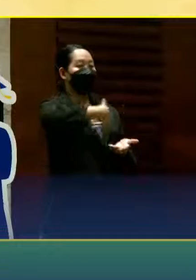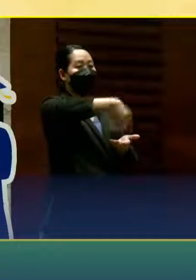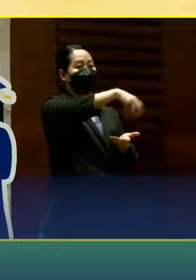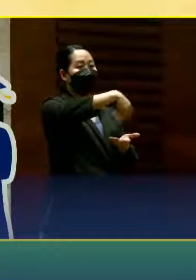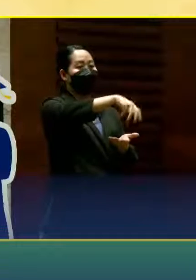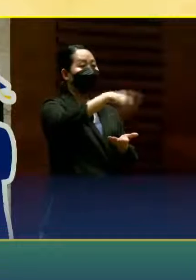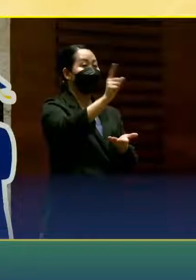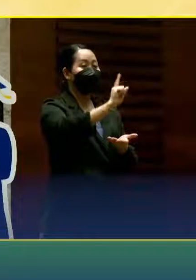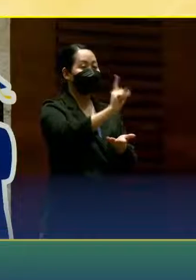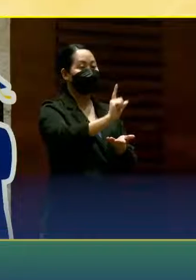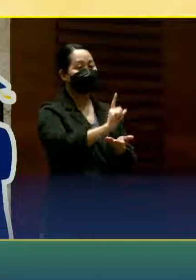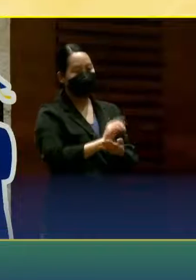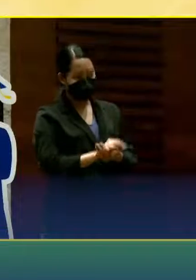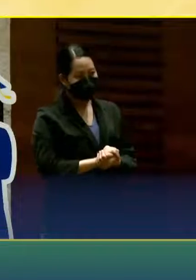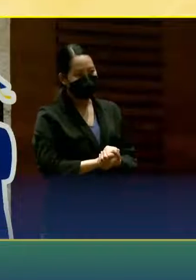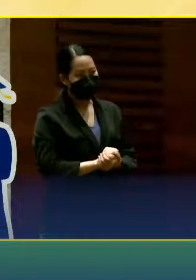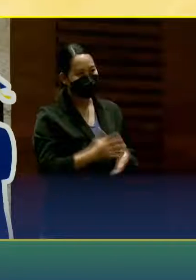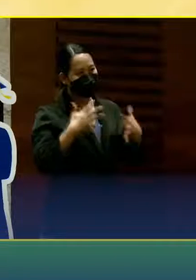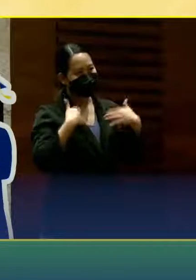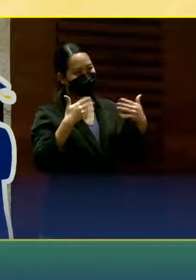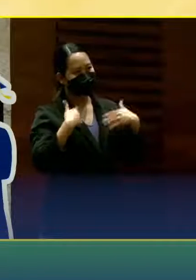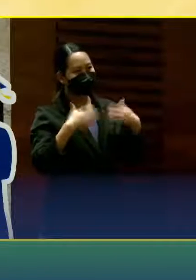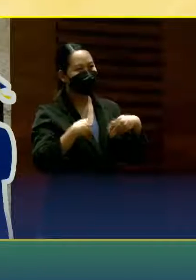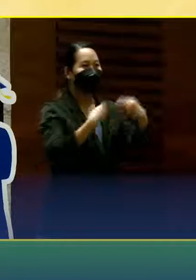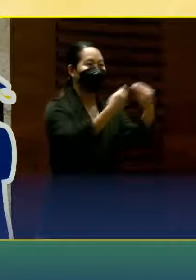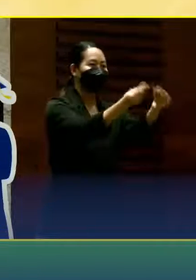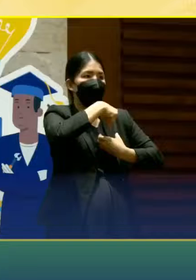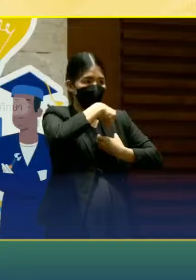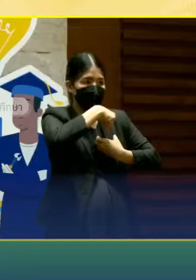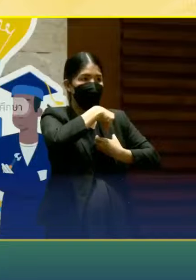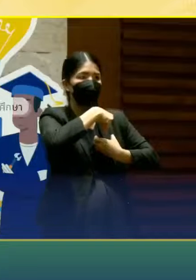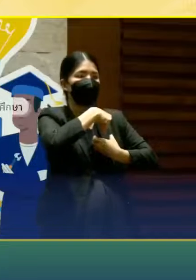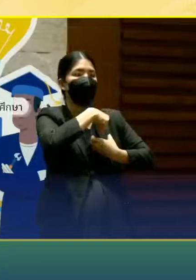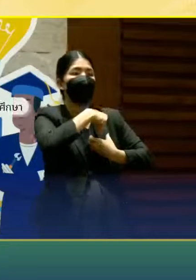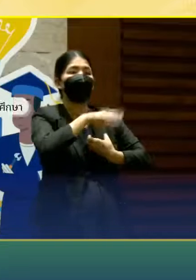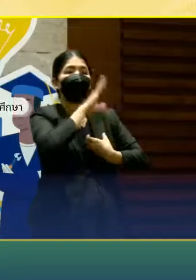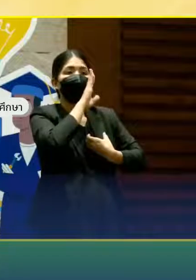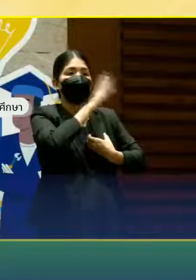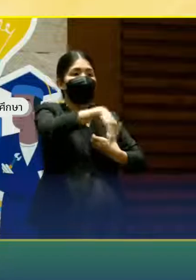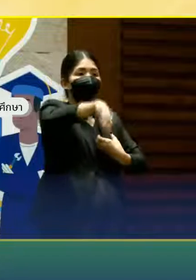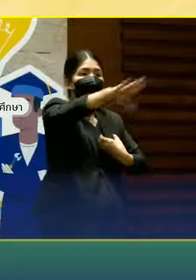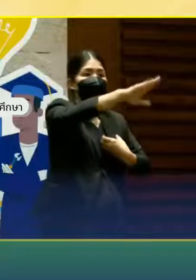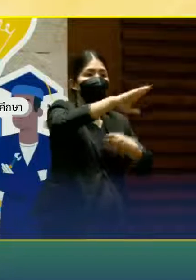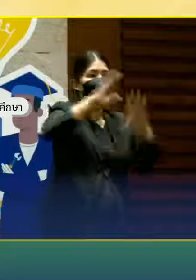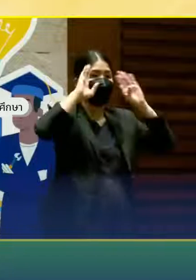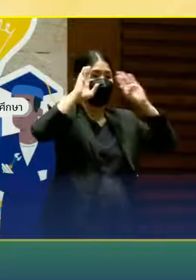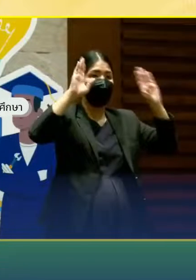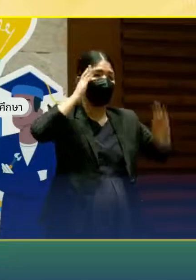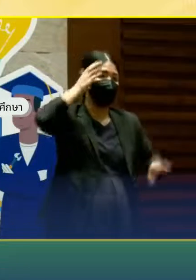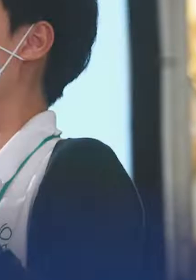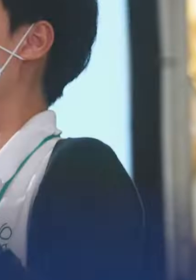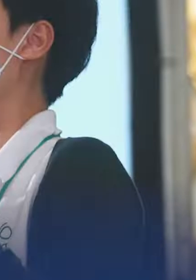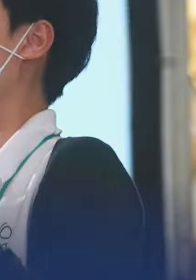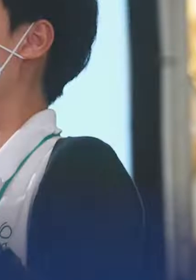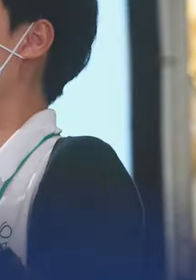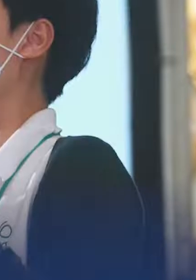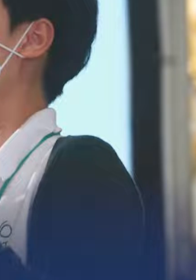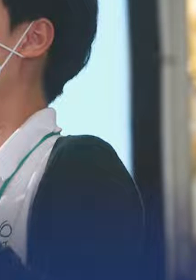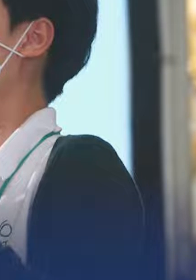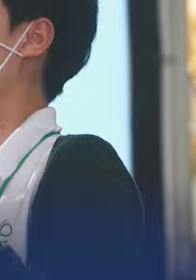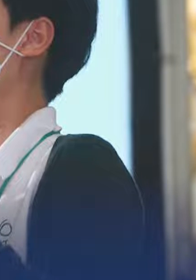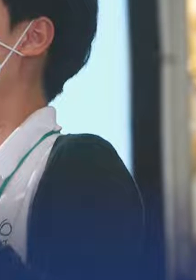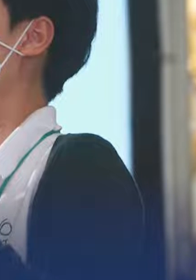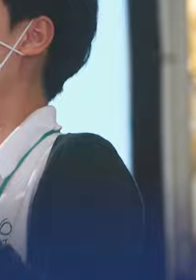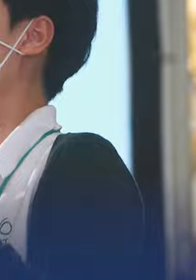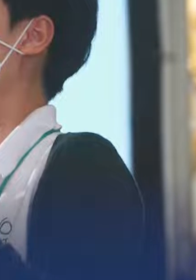าคสุวรรณรองเลขาธิการคณะกรรมการการอาชีวศึกษาดร.ไกรยศ ภัทราวาทผู้จัดการกสศ.นางสาว